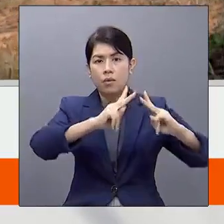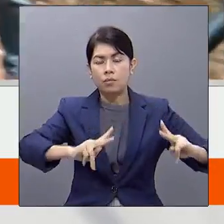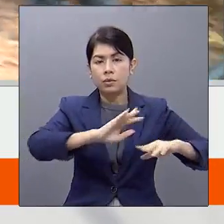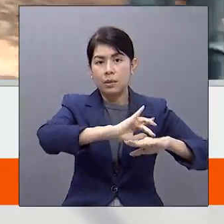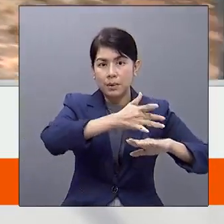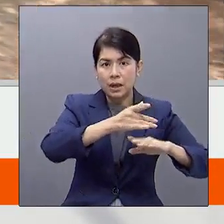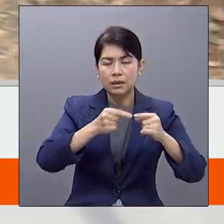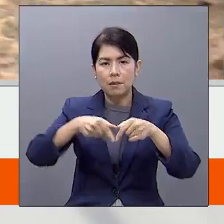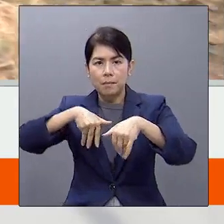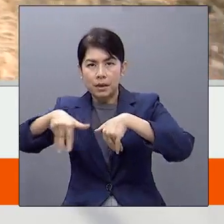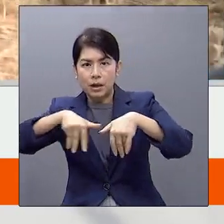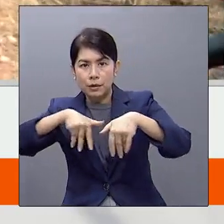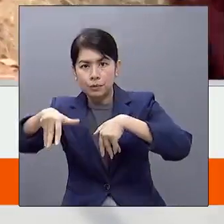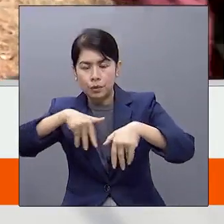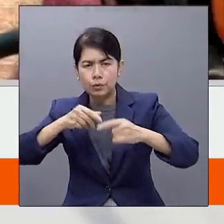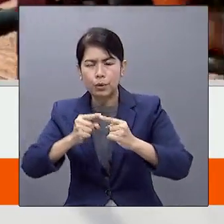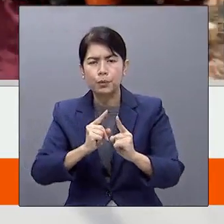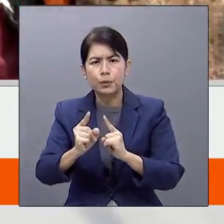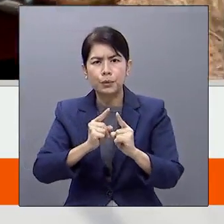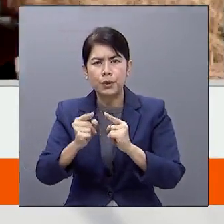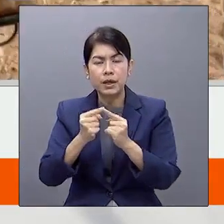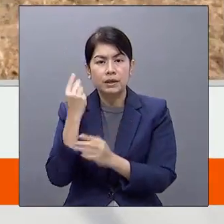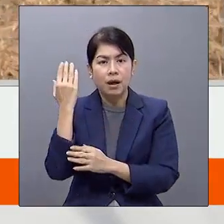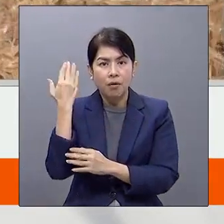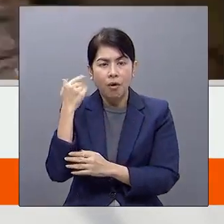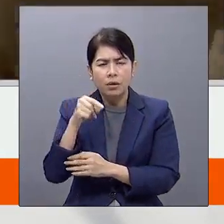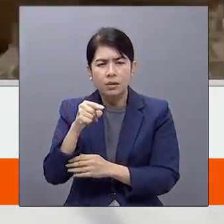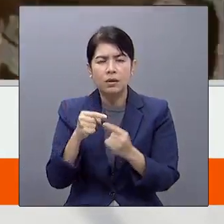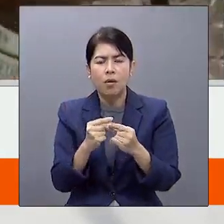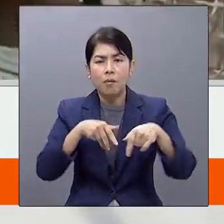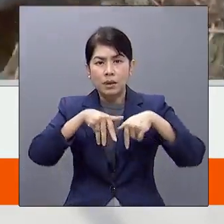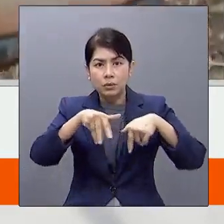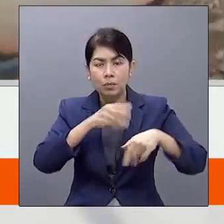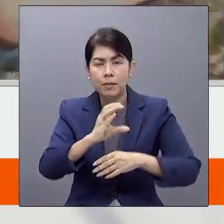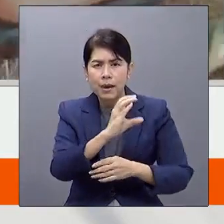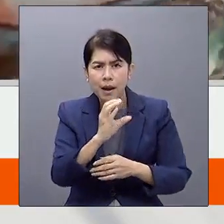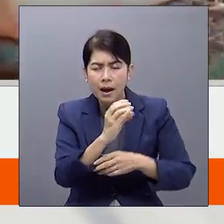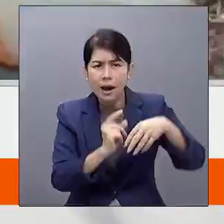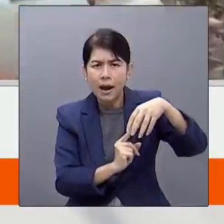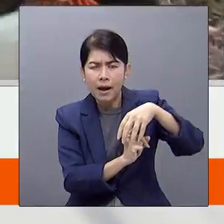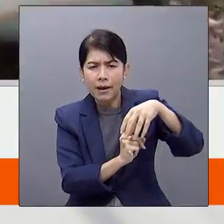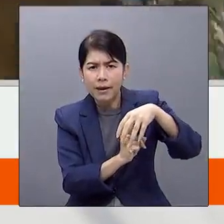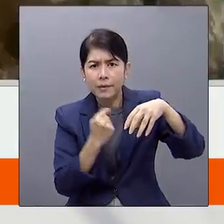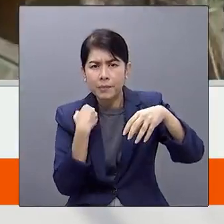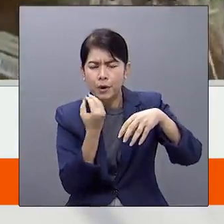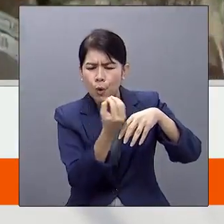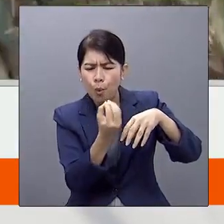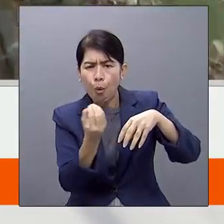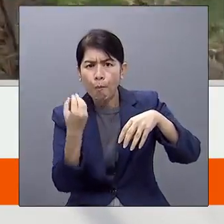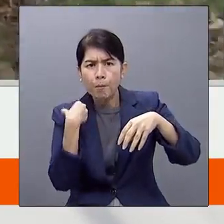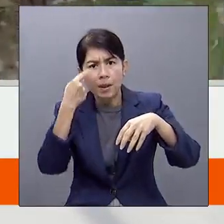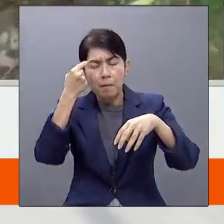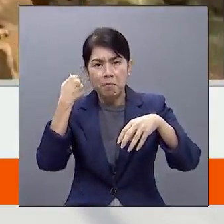เพราะพื้นที่ดังกล่าวนั้นมันเคยมีเห็ดถอบนะฮะมีมูลค่าปีหนึ่งประมาณ20 ล้านเพราะฉะนั้นเนี่ยชาวบ้าน